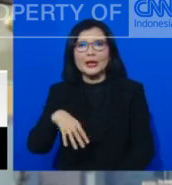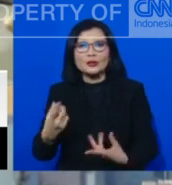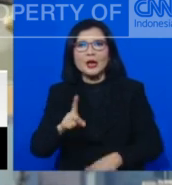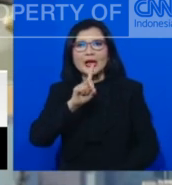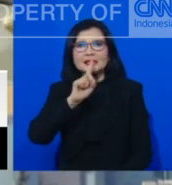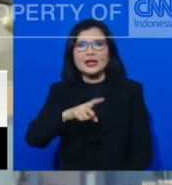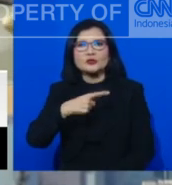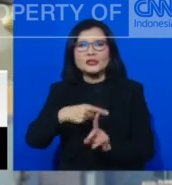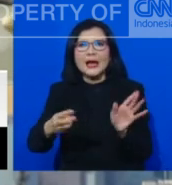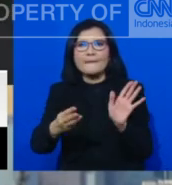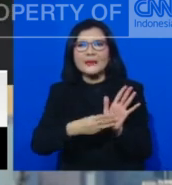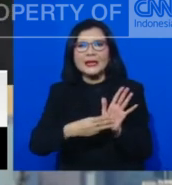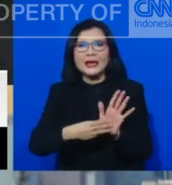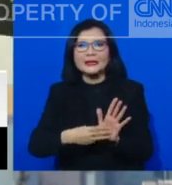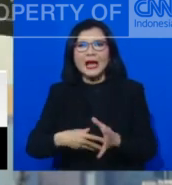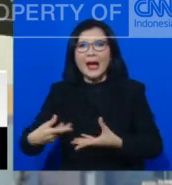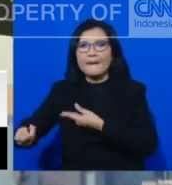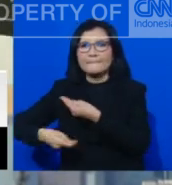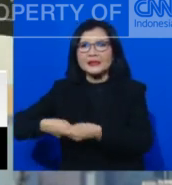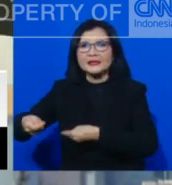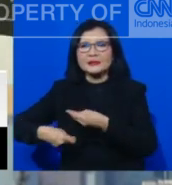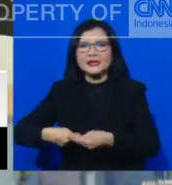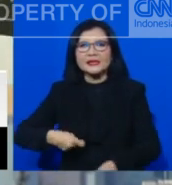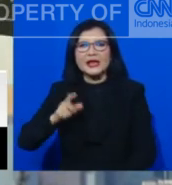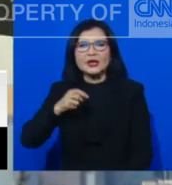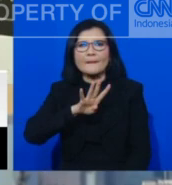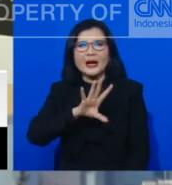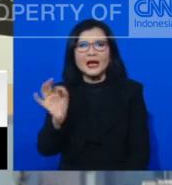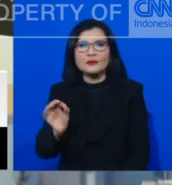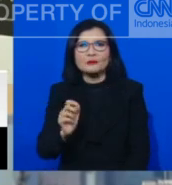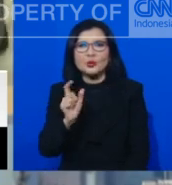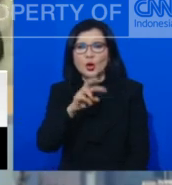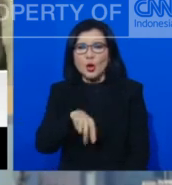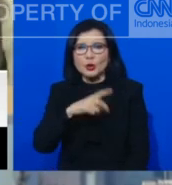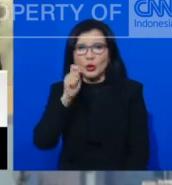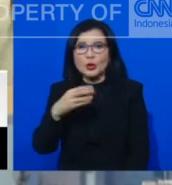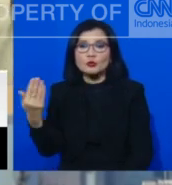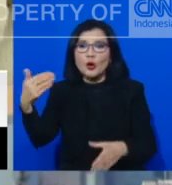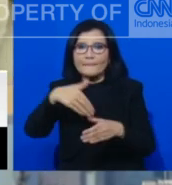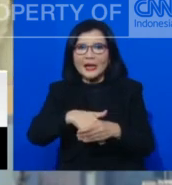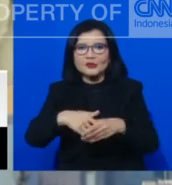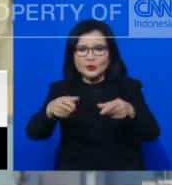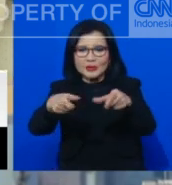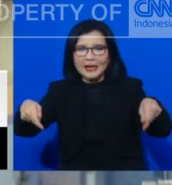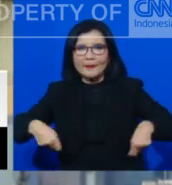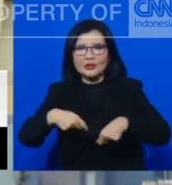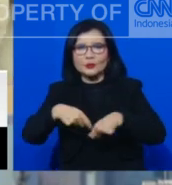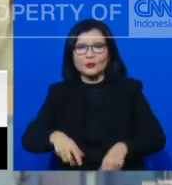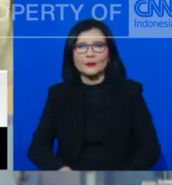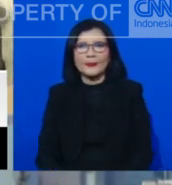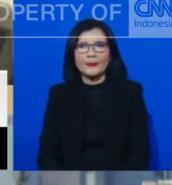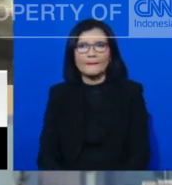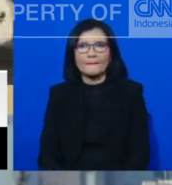dan katanya bisnis-bisnis harus baik 4000 dolar hanya untuk memuat produk mereka ke dalam tas tersebut dan